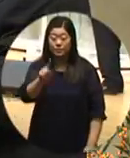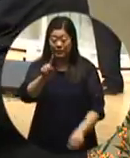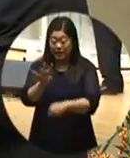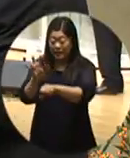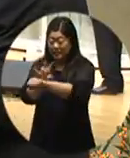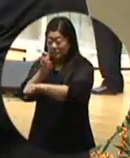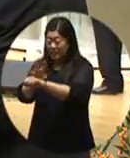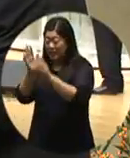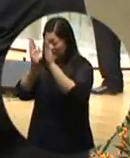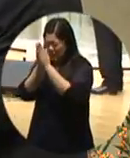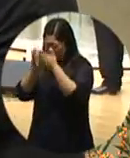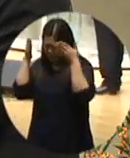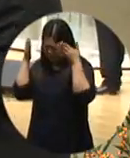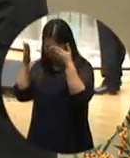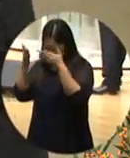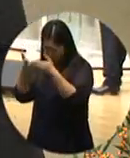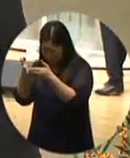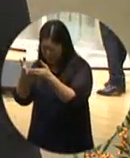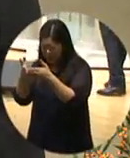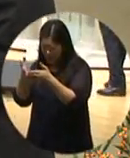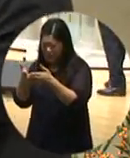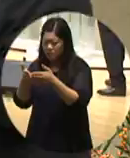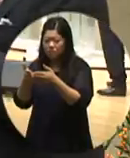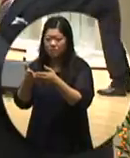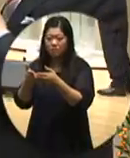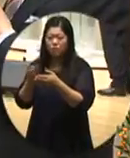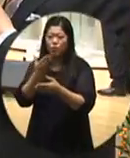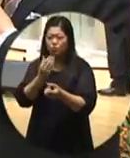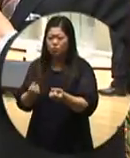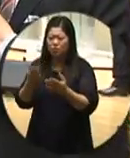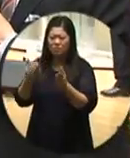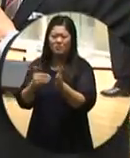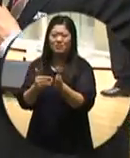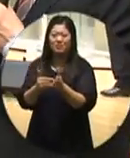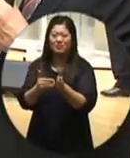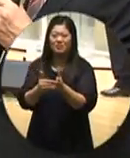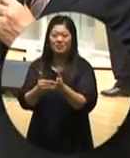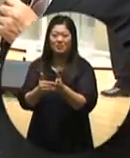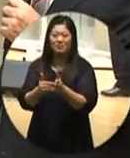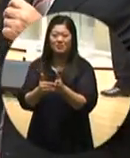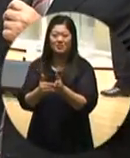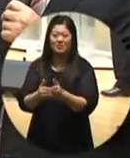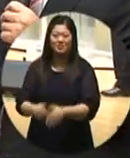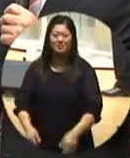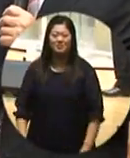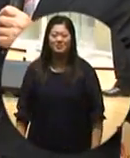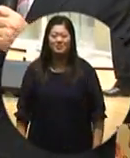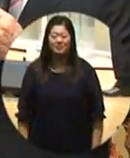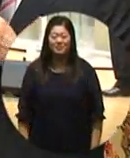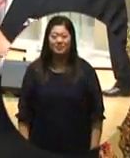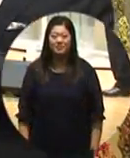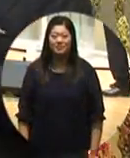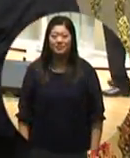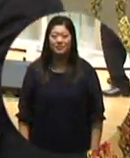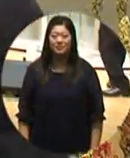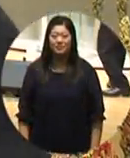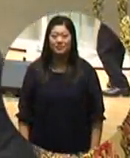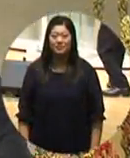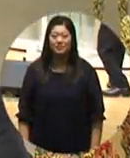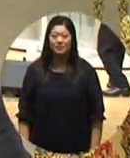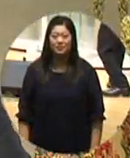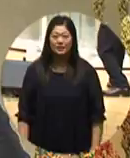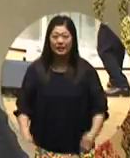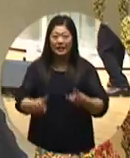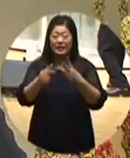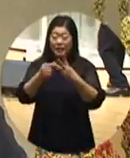알면 기도 아는 겁니다. So if you understand that blessing of 24 hours, you will understand what prayer is. 자, 세계 정복할 우리 렘넌트들